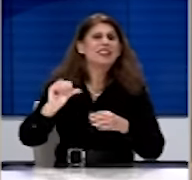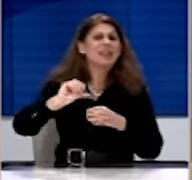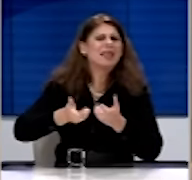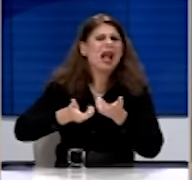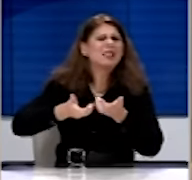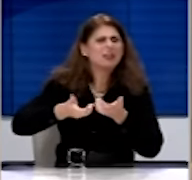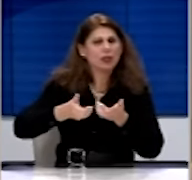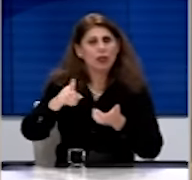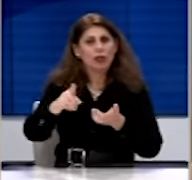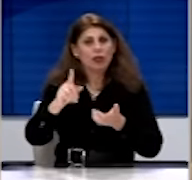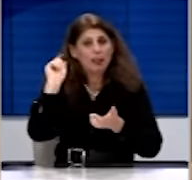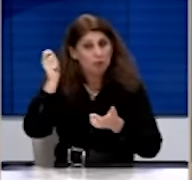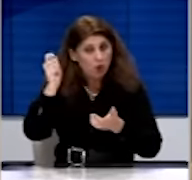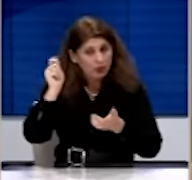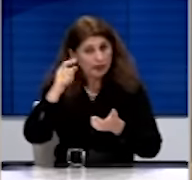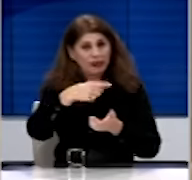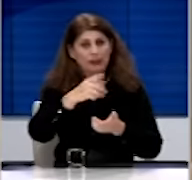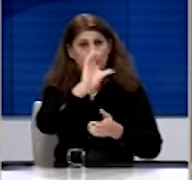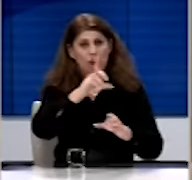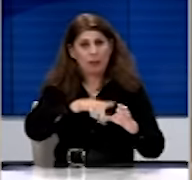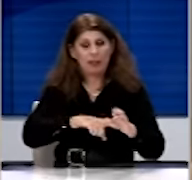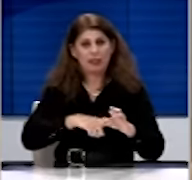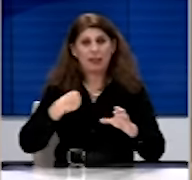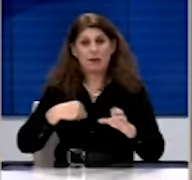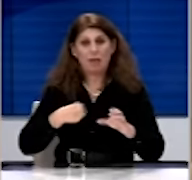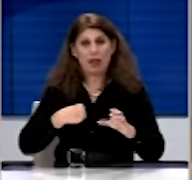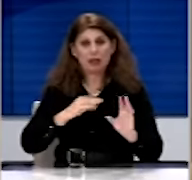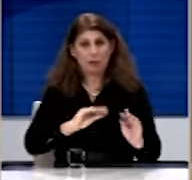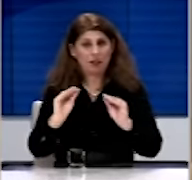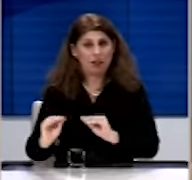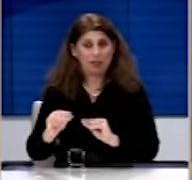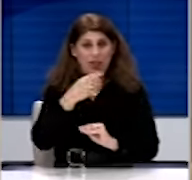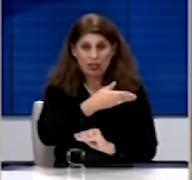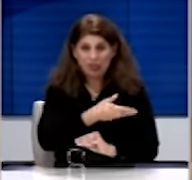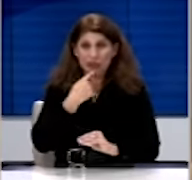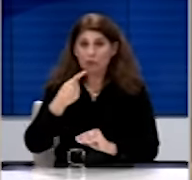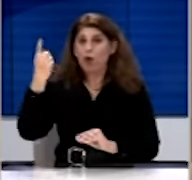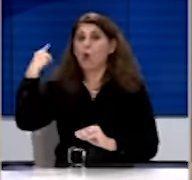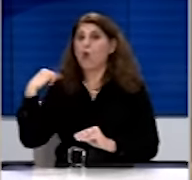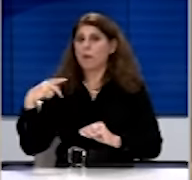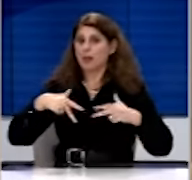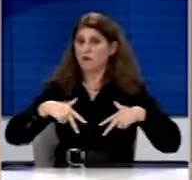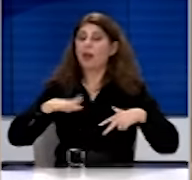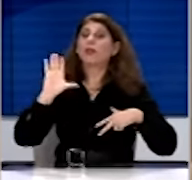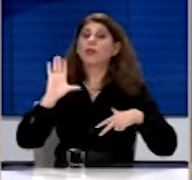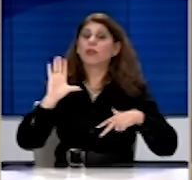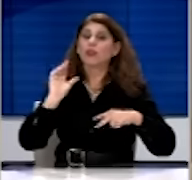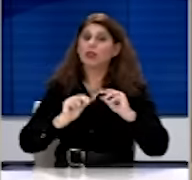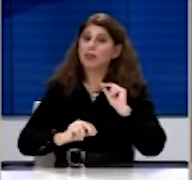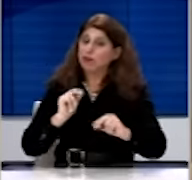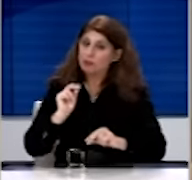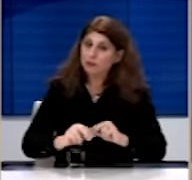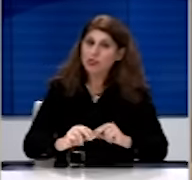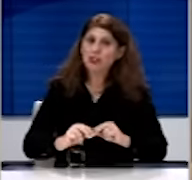Ευρωπαϊκής Ένωσης για την πράσινη μετάβαση. Εσείς και οι προηγούμενοι δεν θεσπίσατε και βάλατε σε λειτουργία